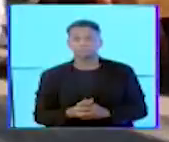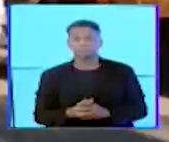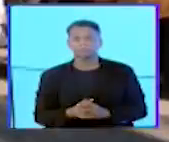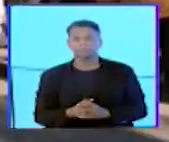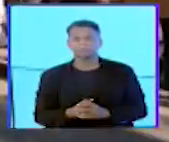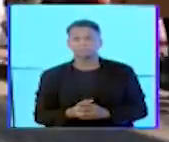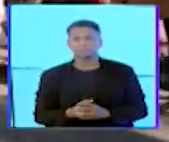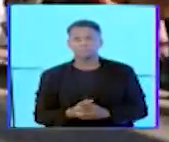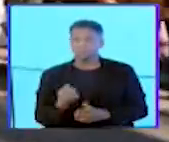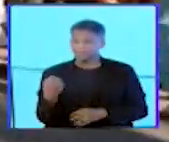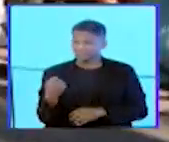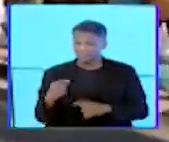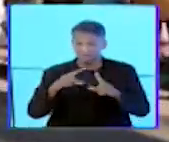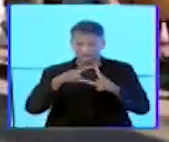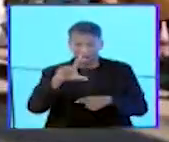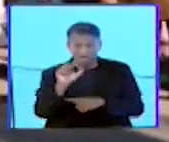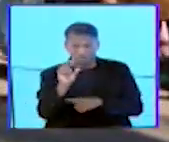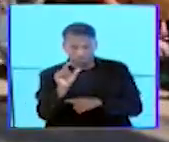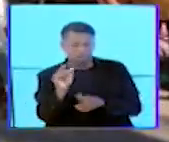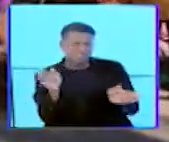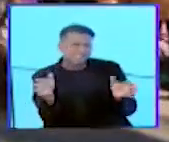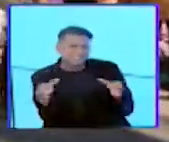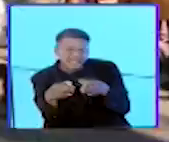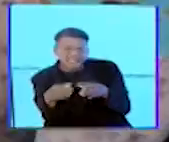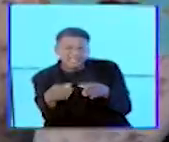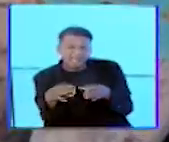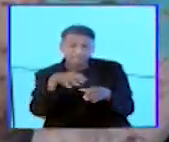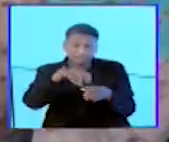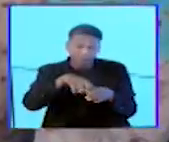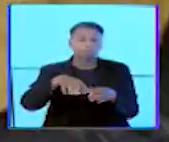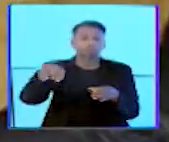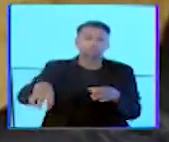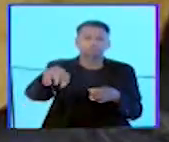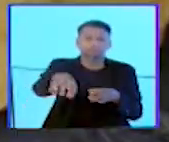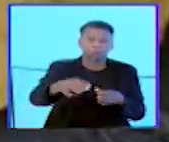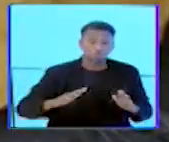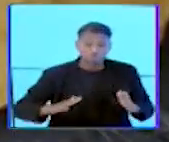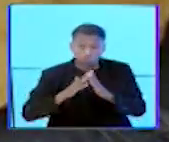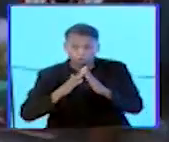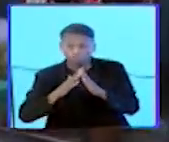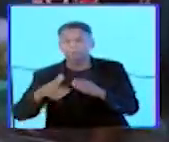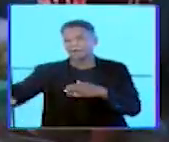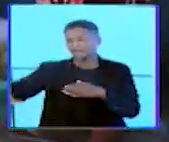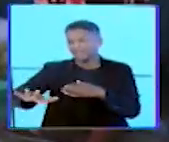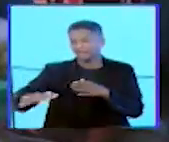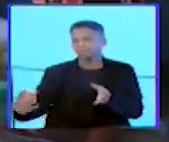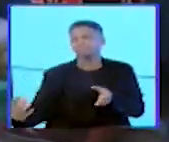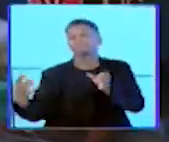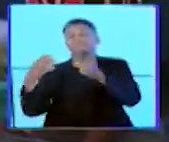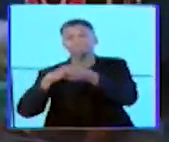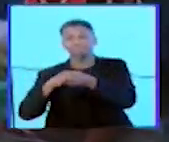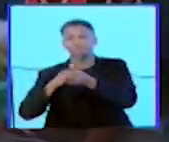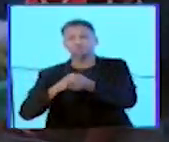Pasar Alor Kecil menjadi lokasi pertemuan antar warga pesisir dan warga pegunungan. Di sini nelayan maupun petani menjual hasil laut